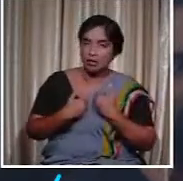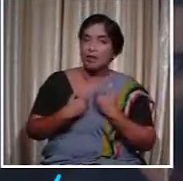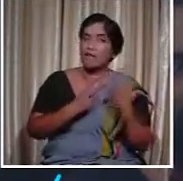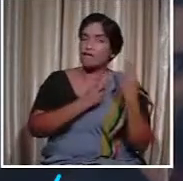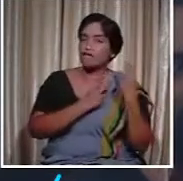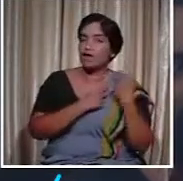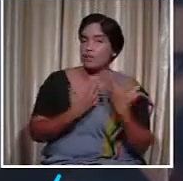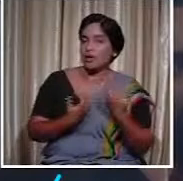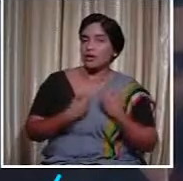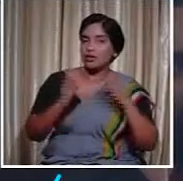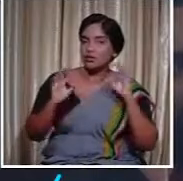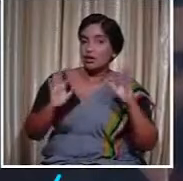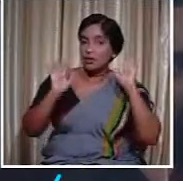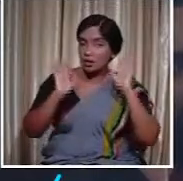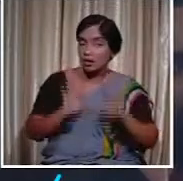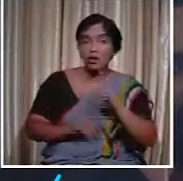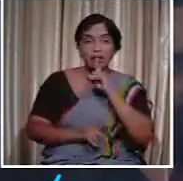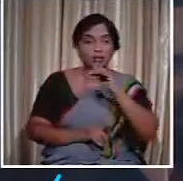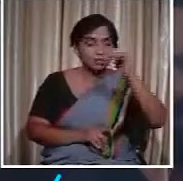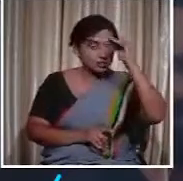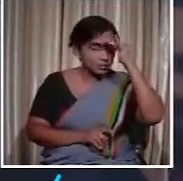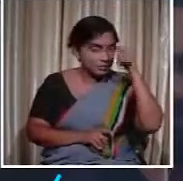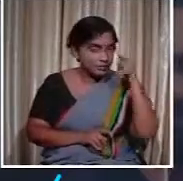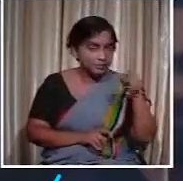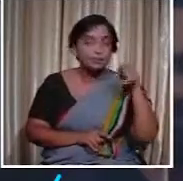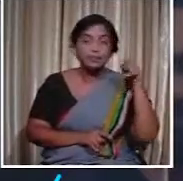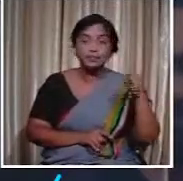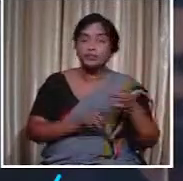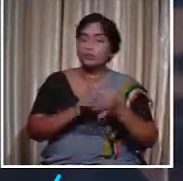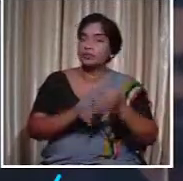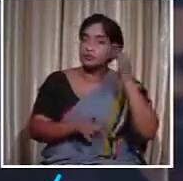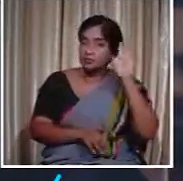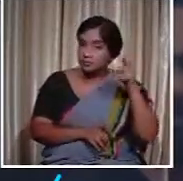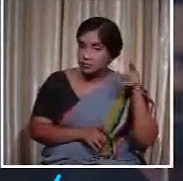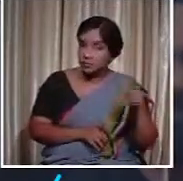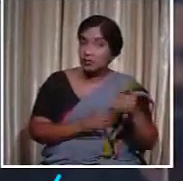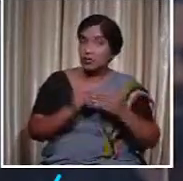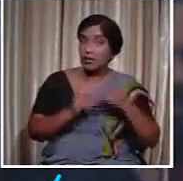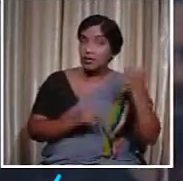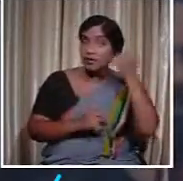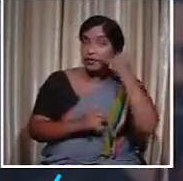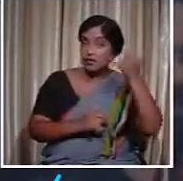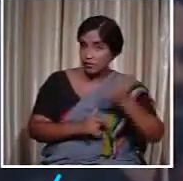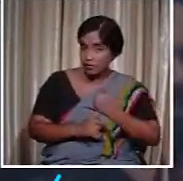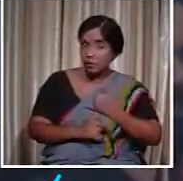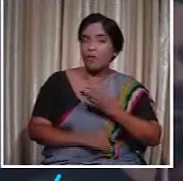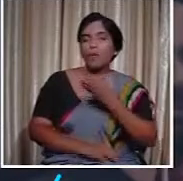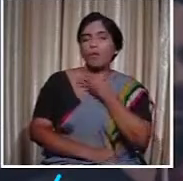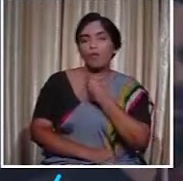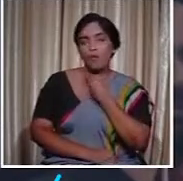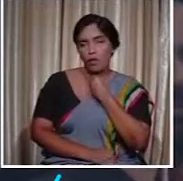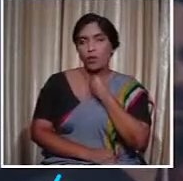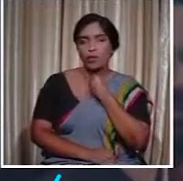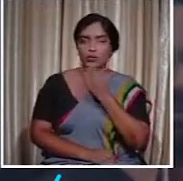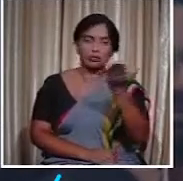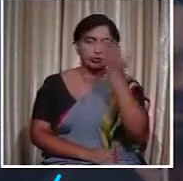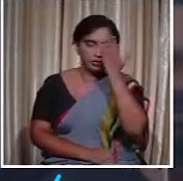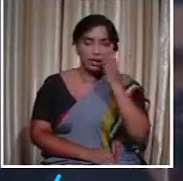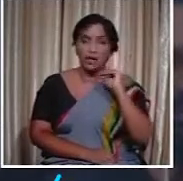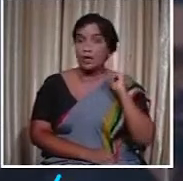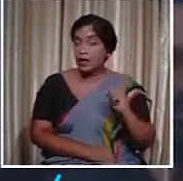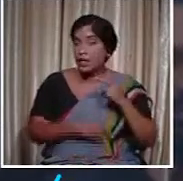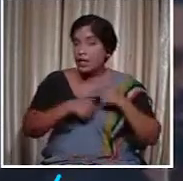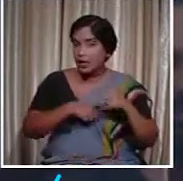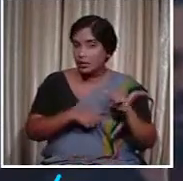ගන්න ලෑස්ති ගොවා. නමුත් කතානායකතුමනි ඒ ජනාධිපතිතුමාගේ දුරකථන ඇමතුමම බොරුවක් කියන එක අපිට ඔප්පු වුණා. මොකද